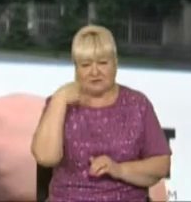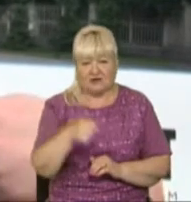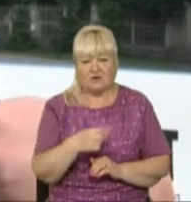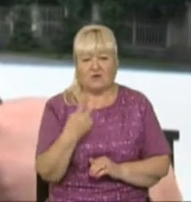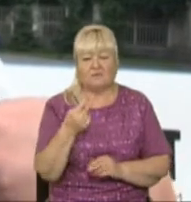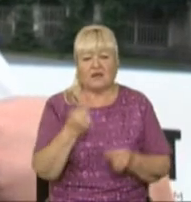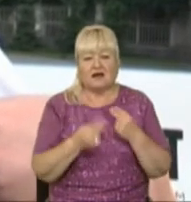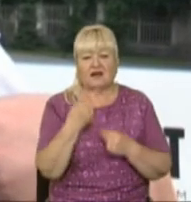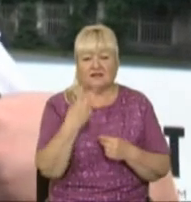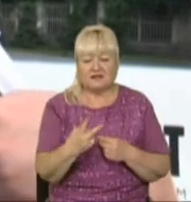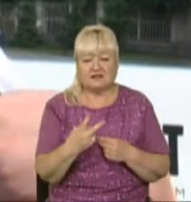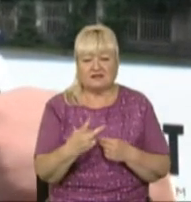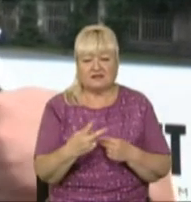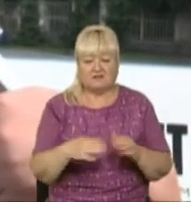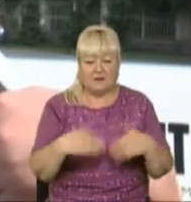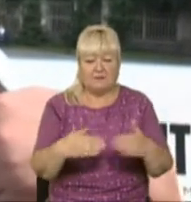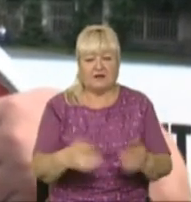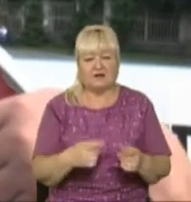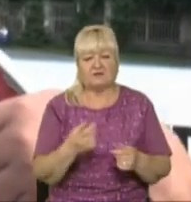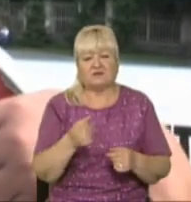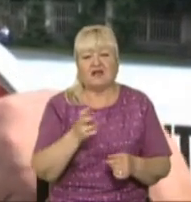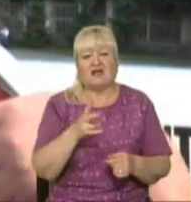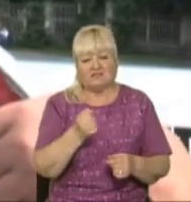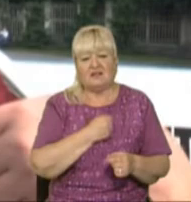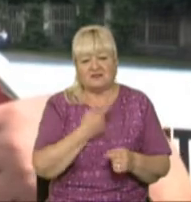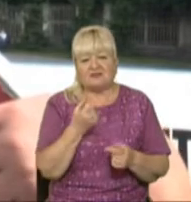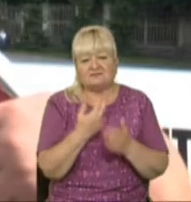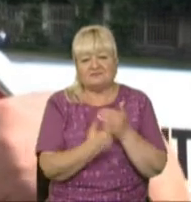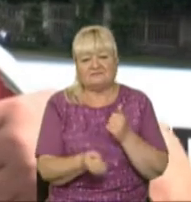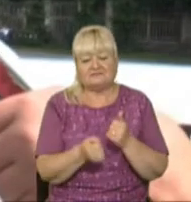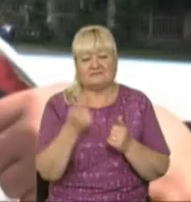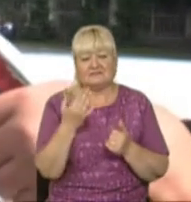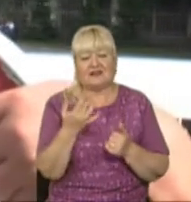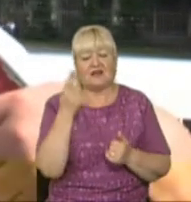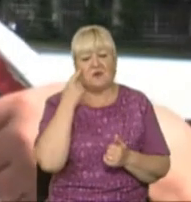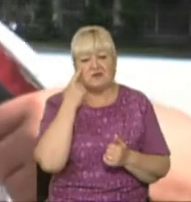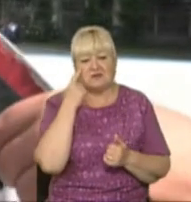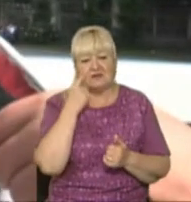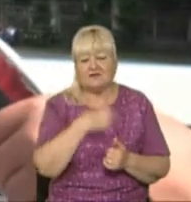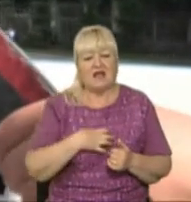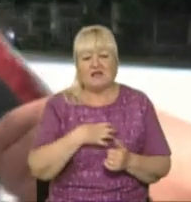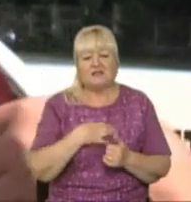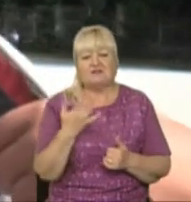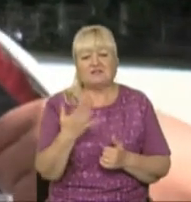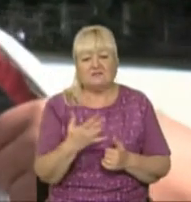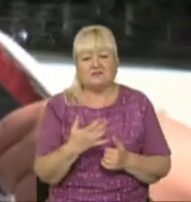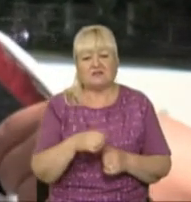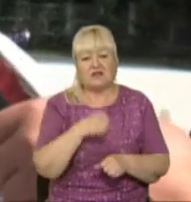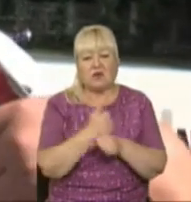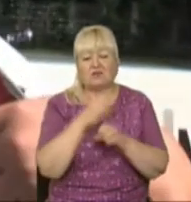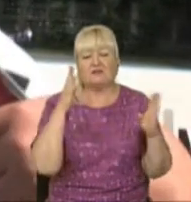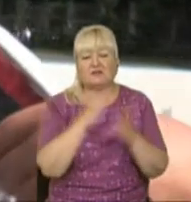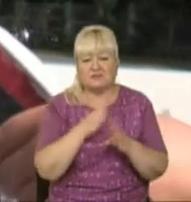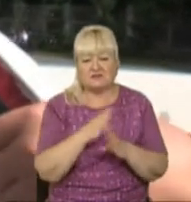періоди. На жаль, поступилися кілька очок, насправді рахунок неважливий, бо головна атмосфера. Команда